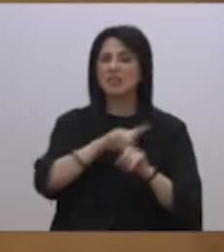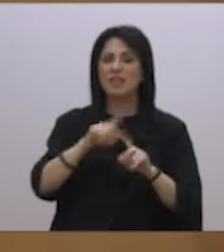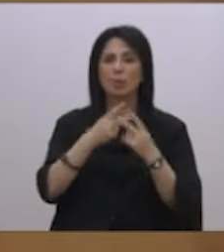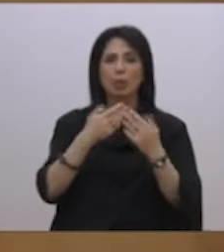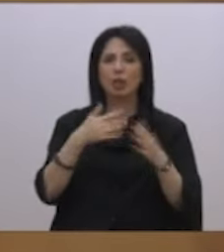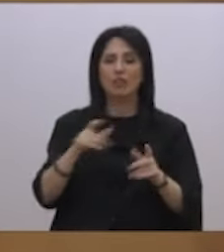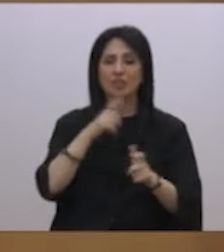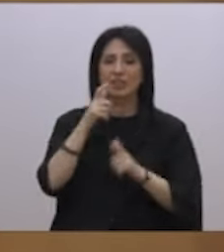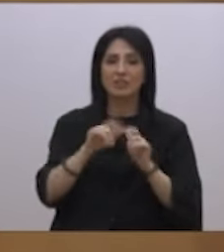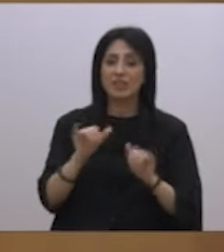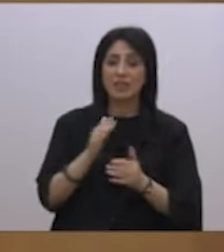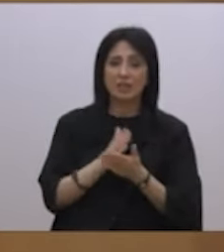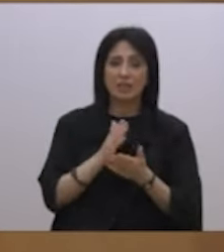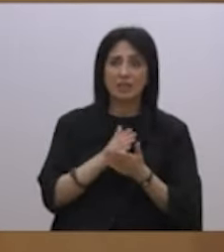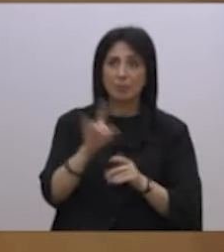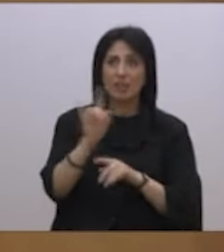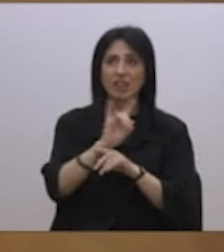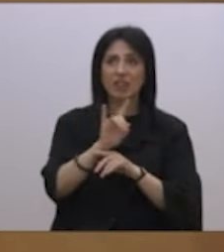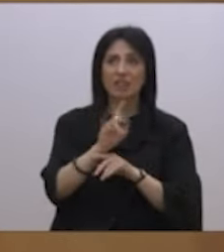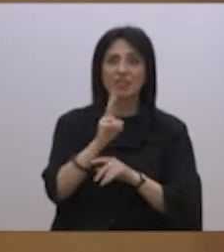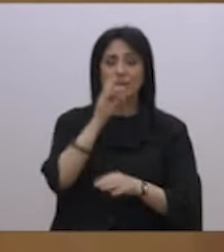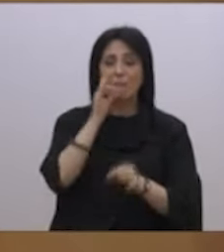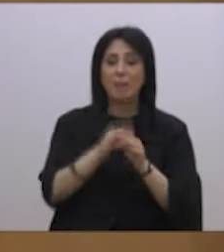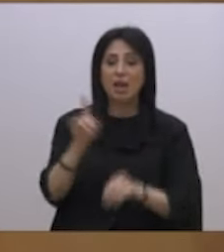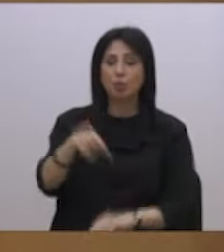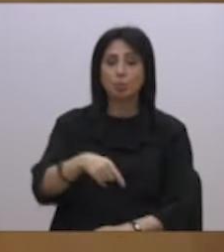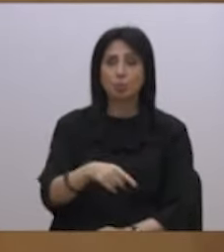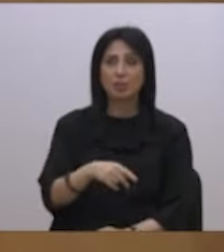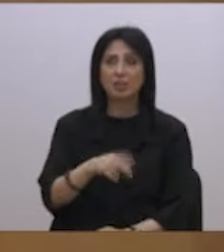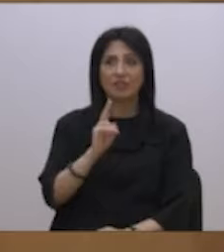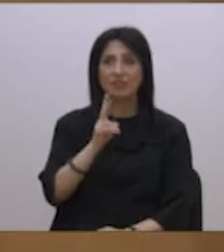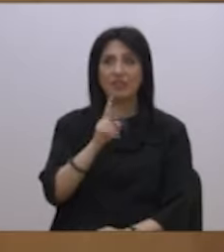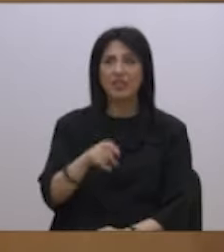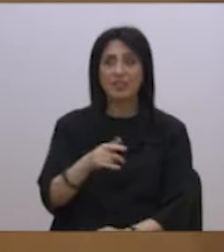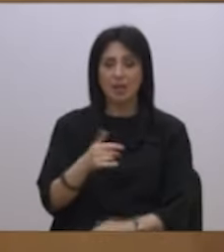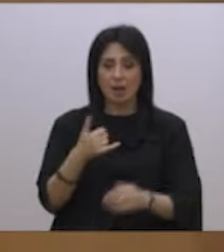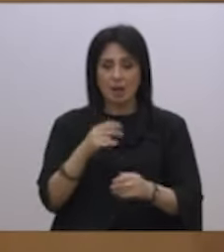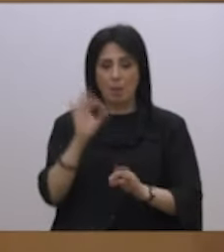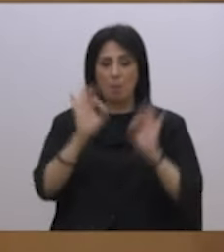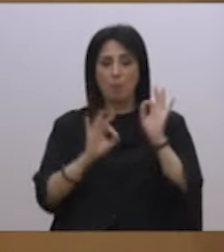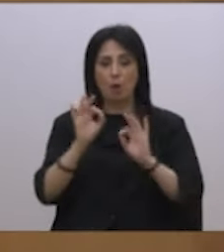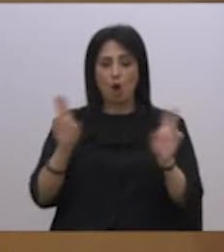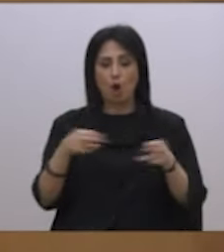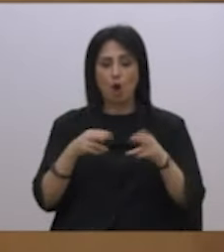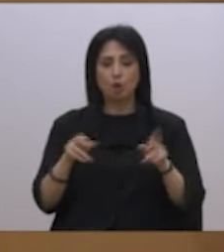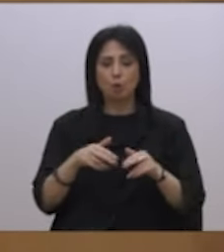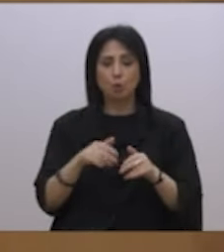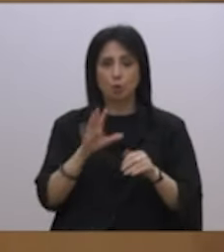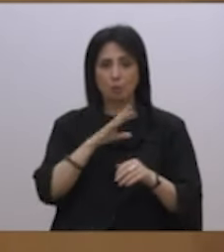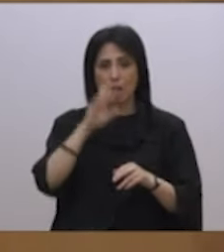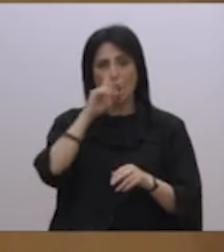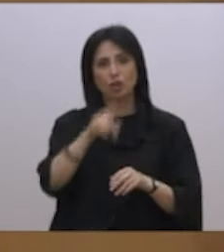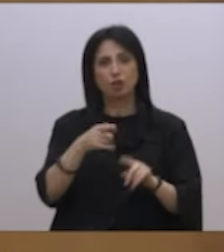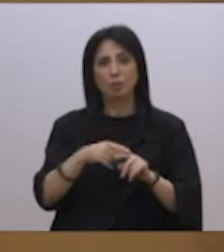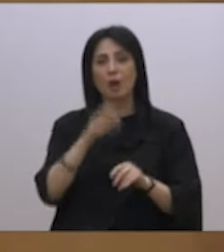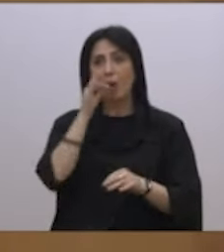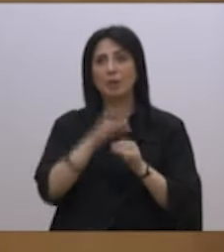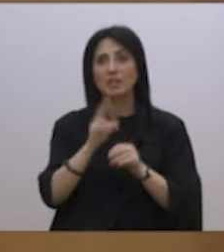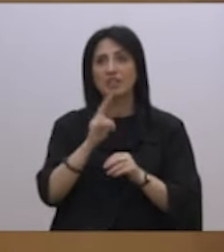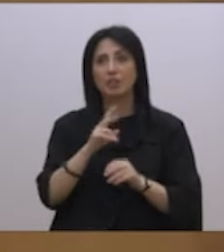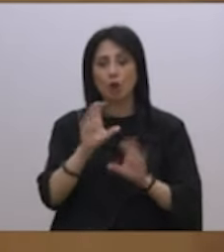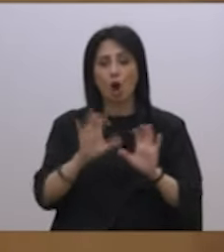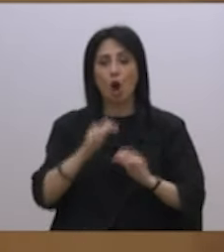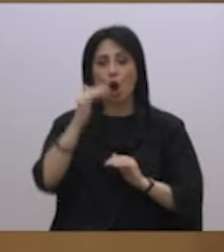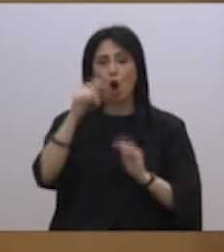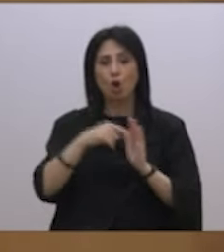რო იძახოდნენ. სად არიან ამ თხულზე ვინაგებს პასუხს? ის ვეძებ ვინაგებს პასუხს დღეს, რომ კონსტიტუციურ ჩარჩოებში დავაკვირდებით, როგორ გამართება მოვლენები და